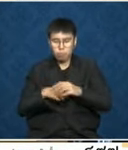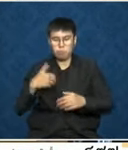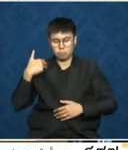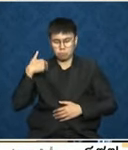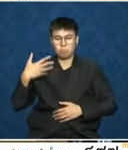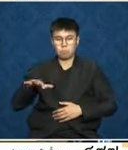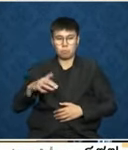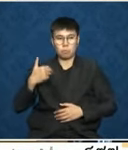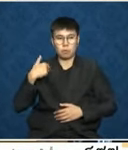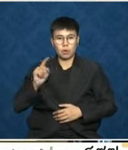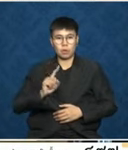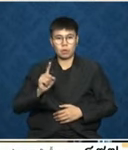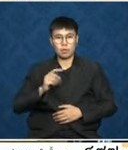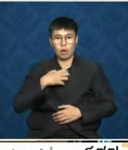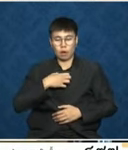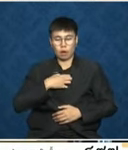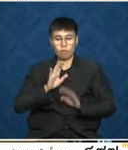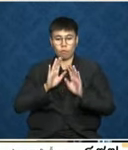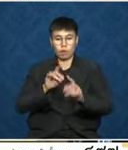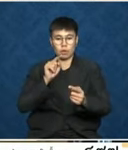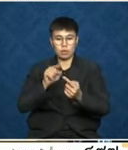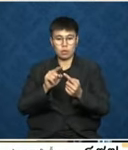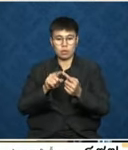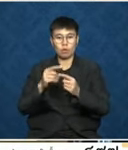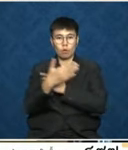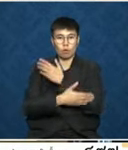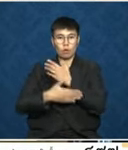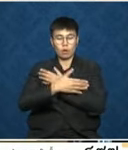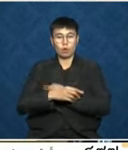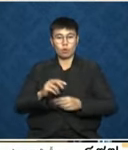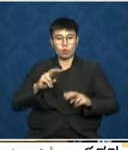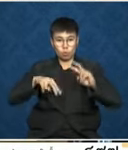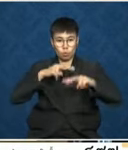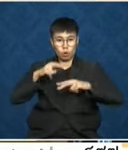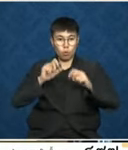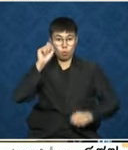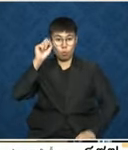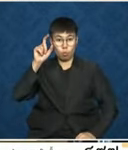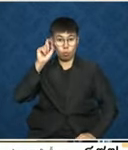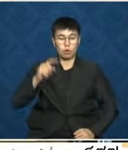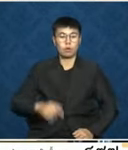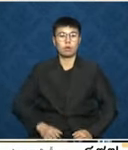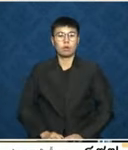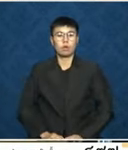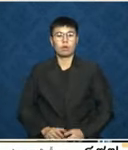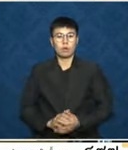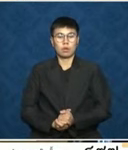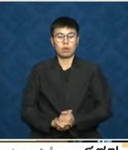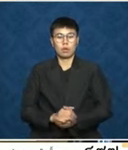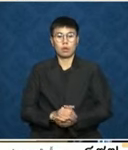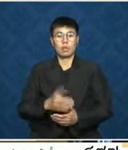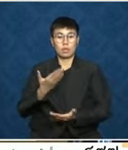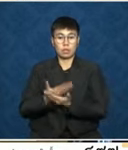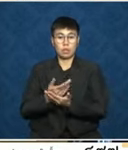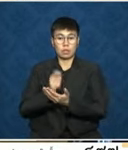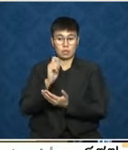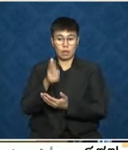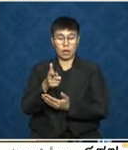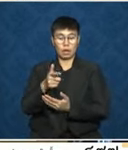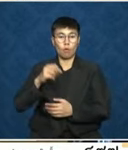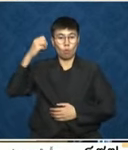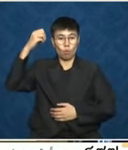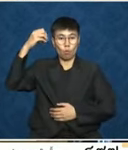ทางการรถไฟแห่งประเทศไทยเข้ามาดูแลในส่วนนี้โดยด่วนนะคะอีกเรื่องนึงค่ะท่านประธานเป็นเรื่องค่าไฟในโรงเรียนค่ะสืบ